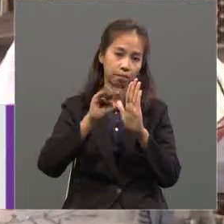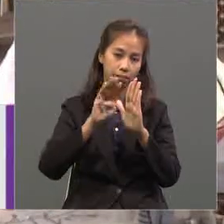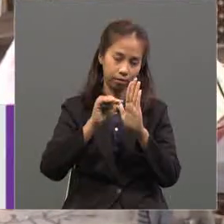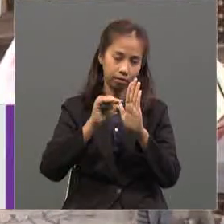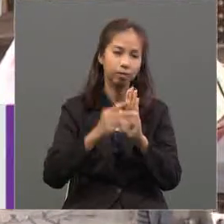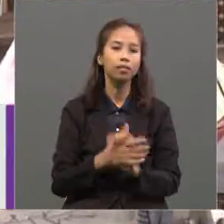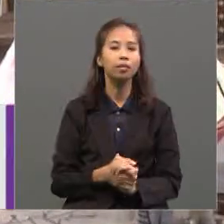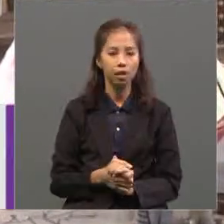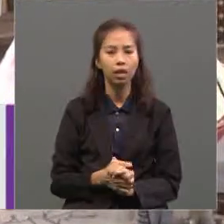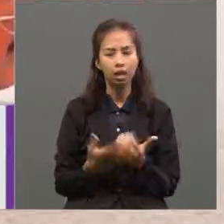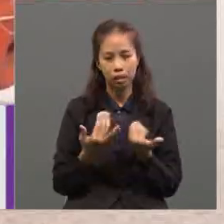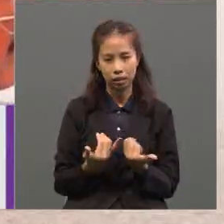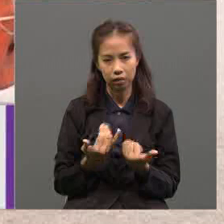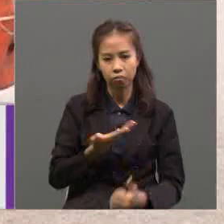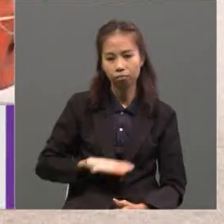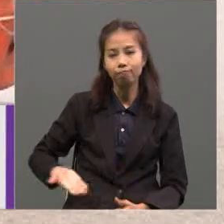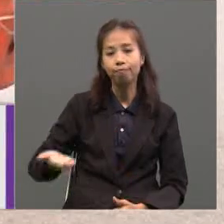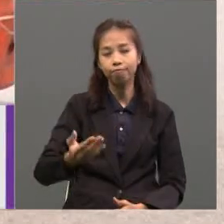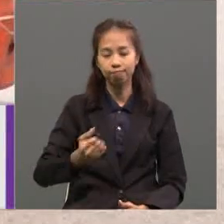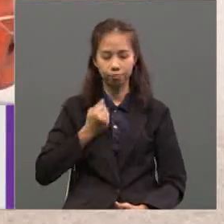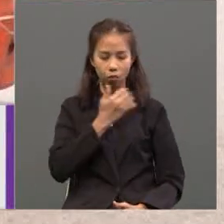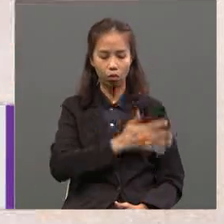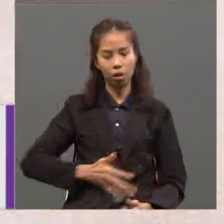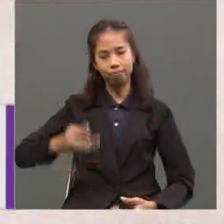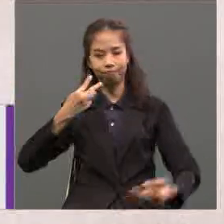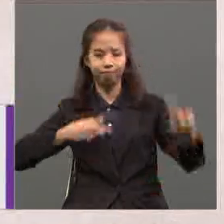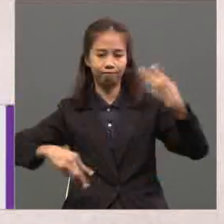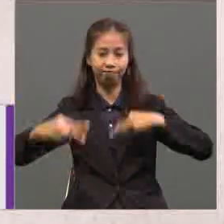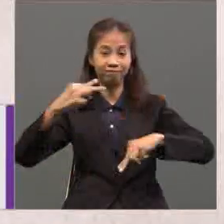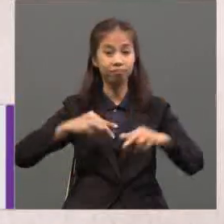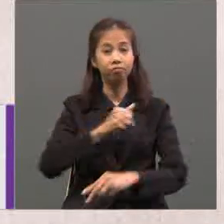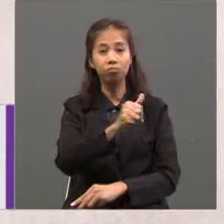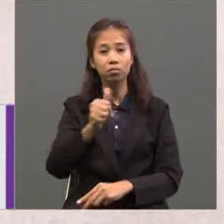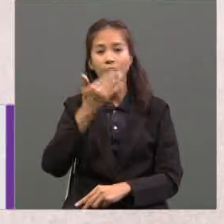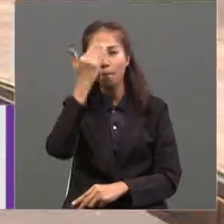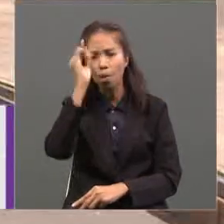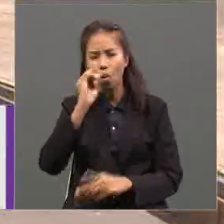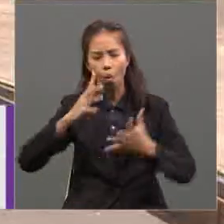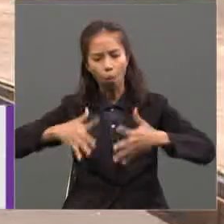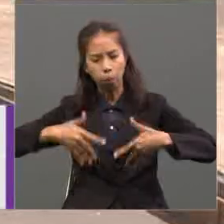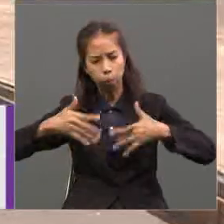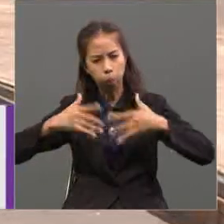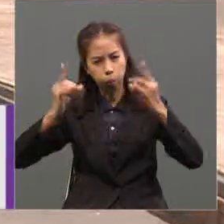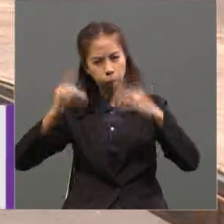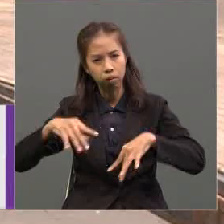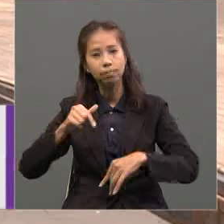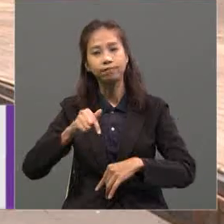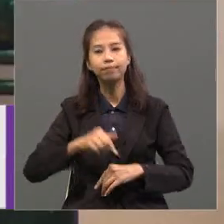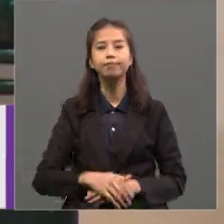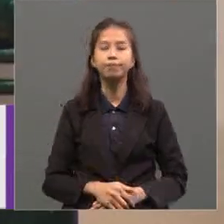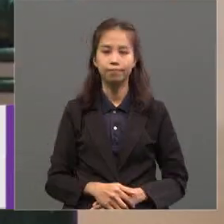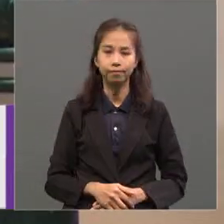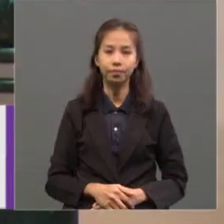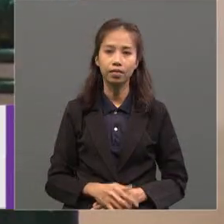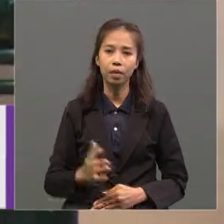องศาเซลเซียสก็ขอให้คุณผู้ชมค่ะดูแลรักษาสุขภาพด้วยนะคะเนื่องจากสภาพอากาศนั้นร้อนถึงร้อนจัดค่ะสำหรับ